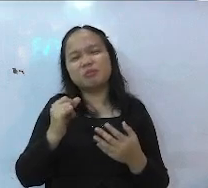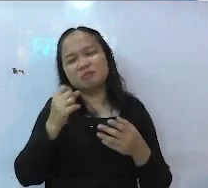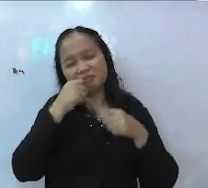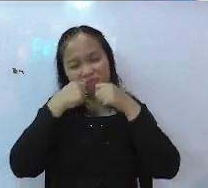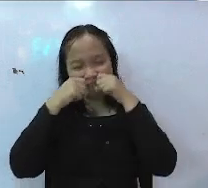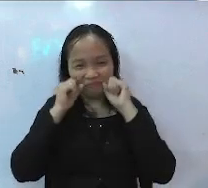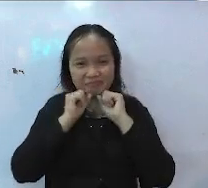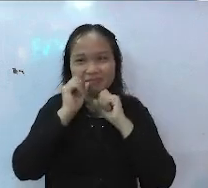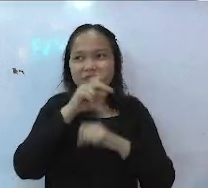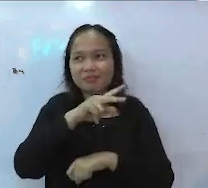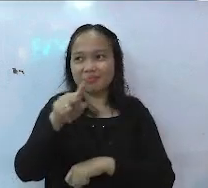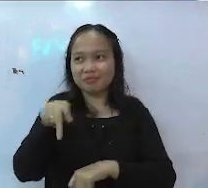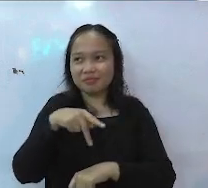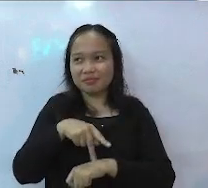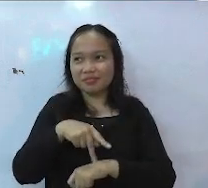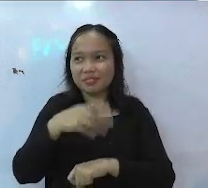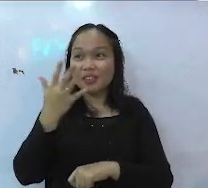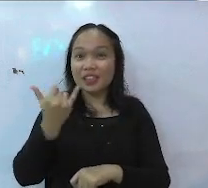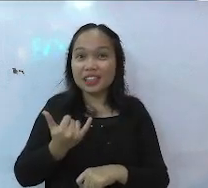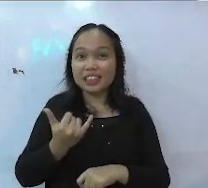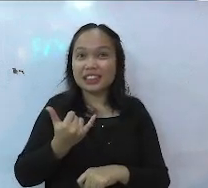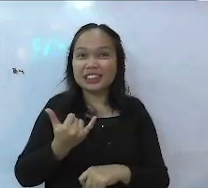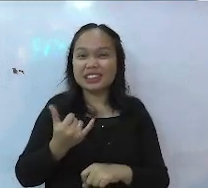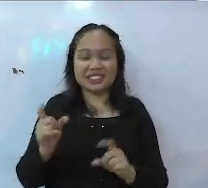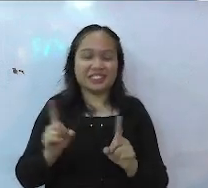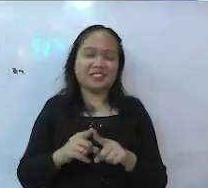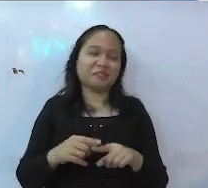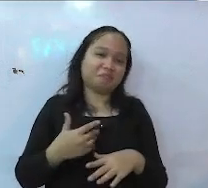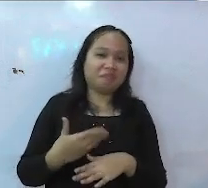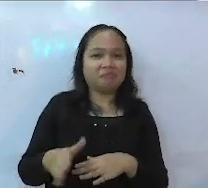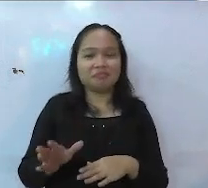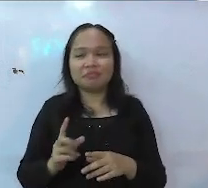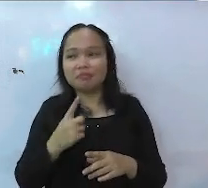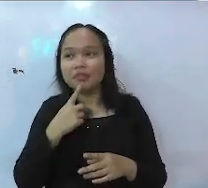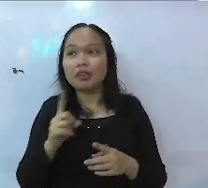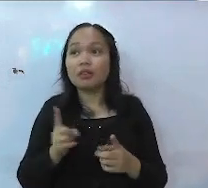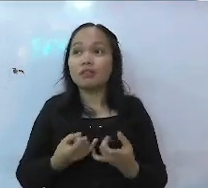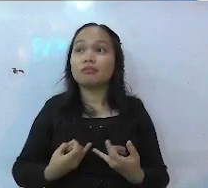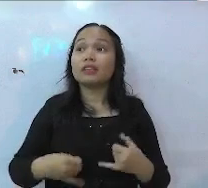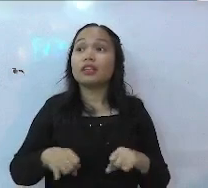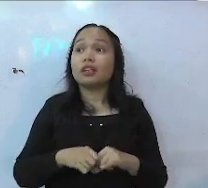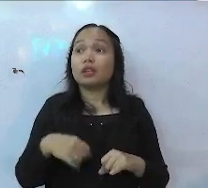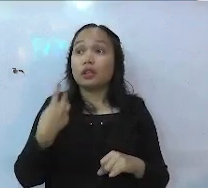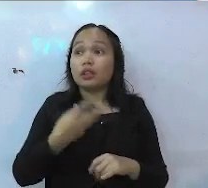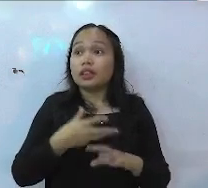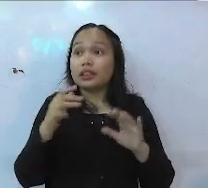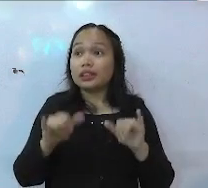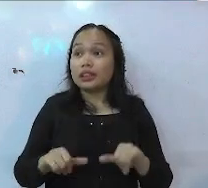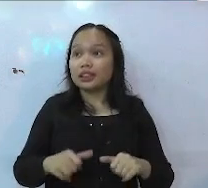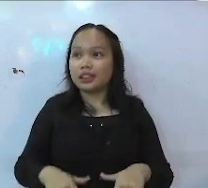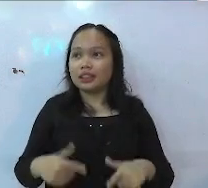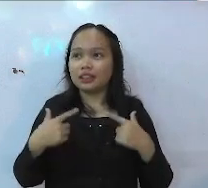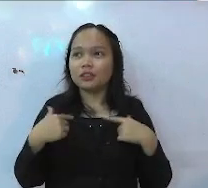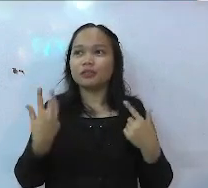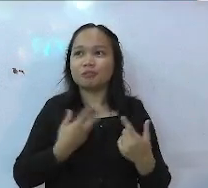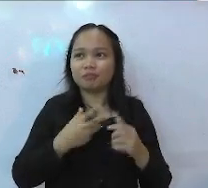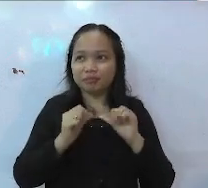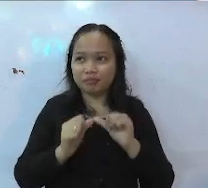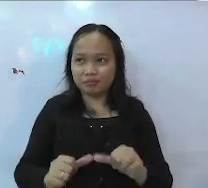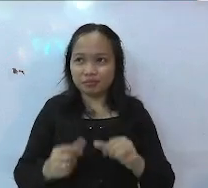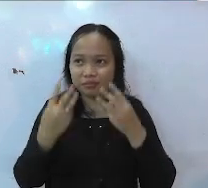Anyways ay Ah ganun pa man ay again At least ang importante tayo staying Alive Panalo tayo